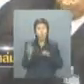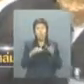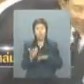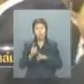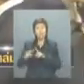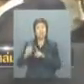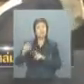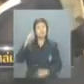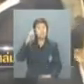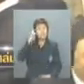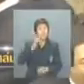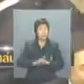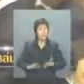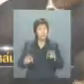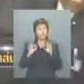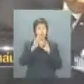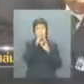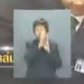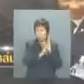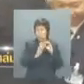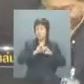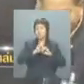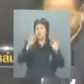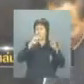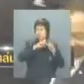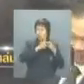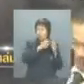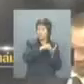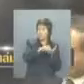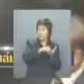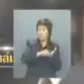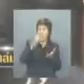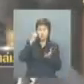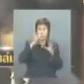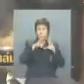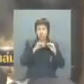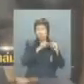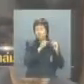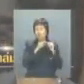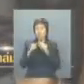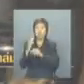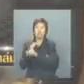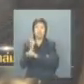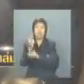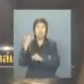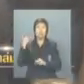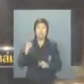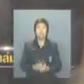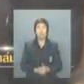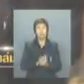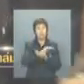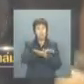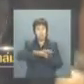การฟื้นความเชื่อมั่นของฝ่ายนิติบัญญัติและจะสร้างความเรียบและการประชุมสภาผู้แทนราษฎรที่เป็นไปด้วยความเรียบร้อ